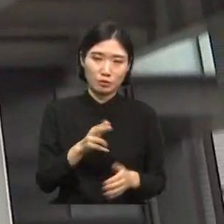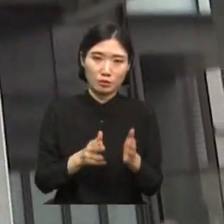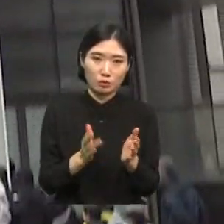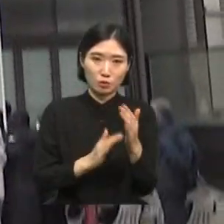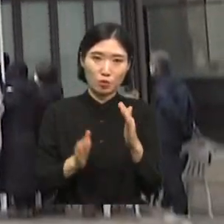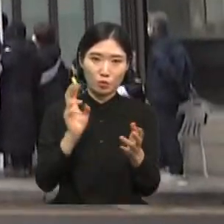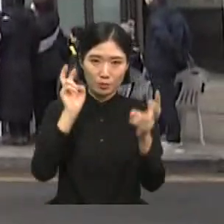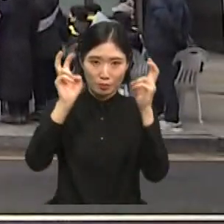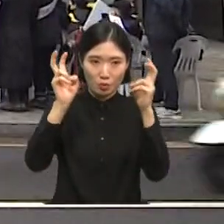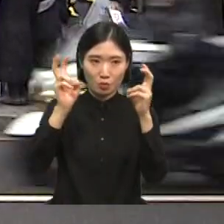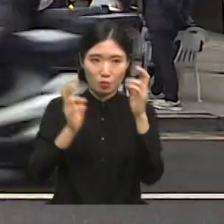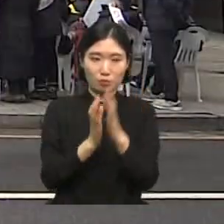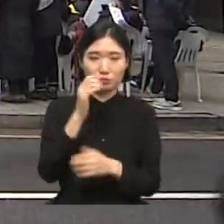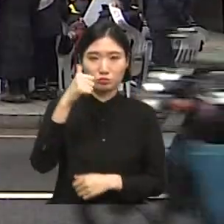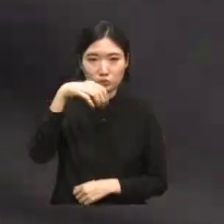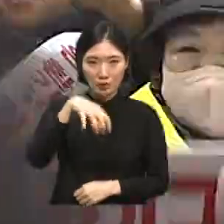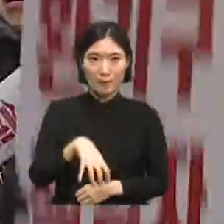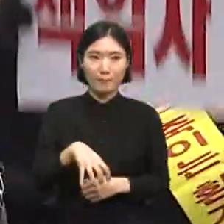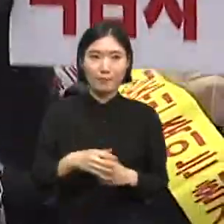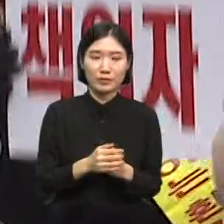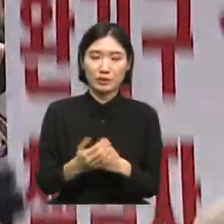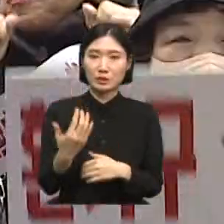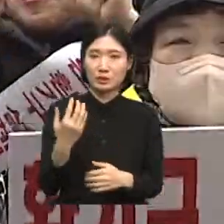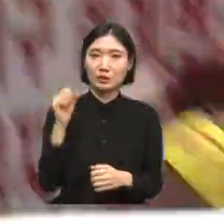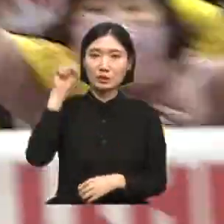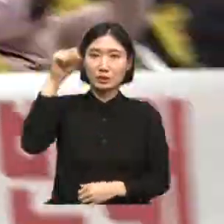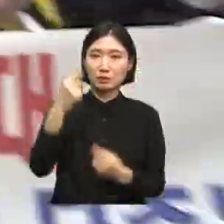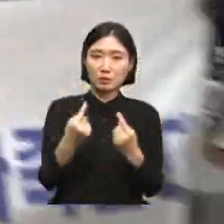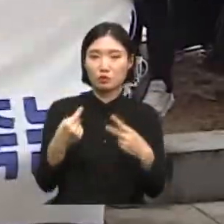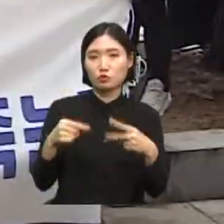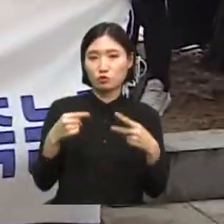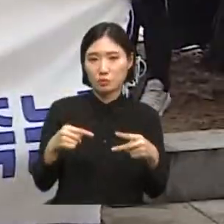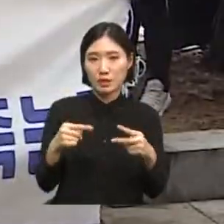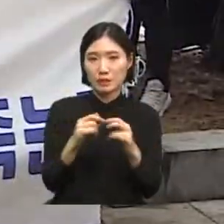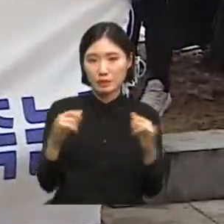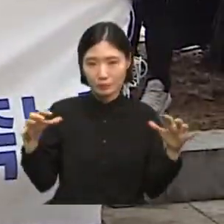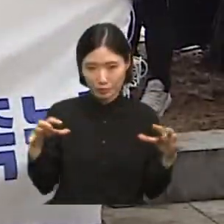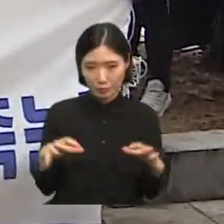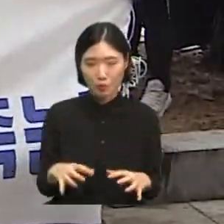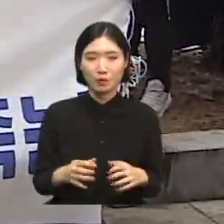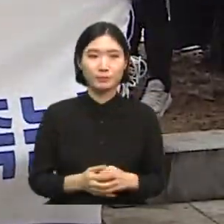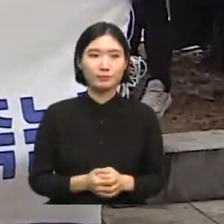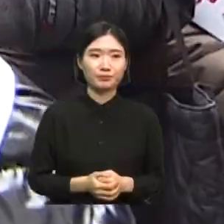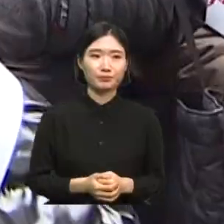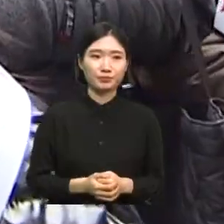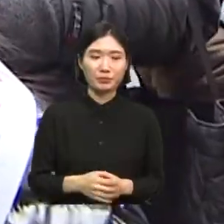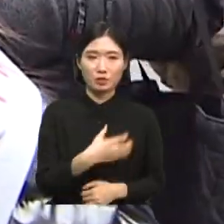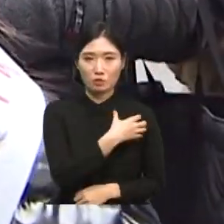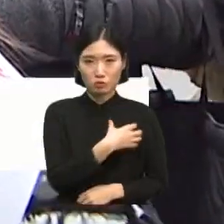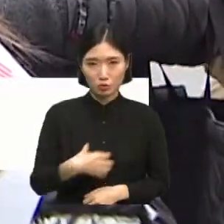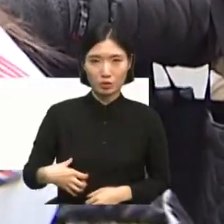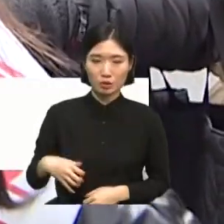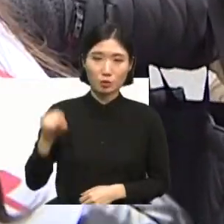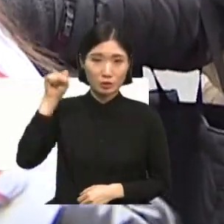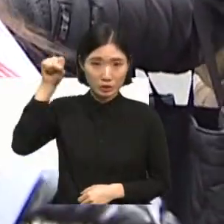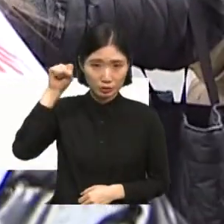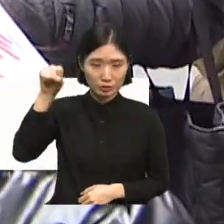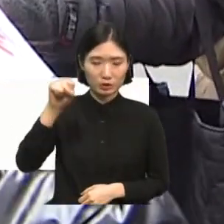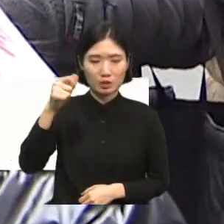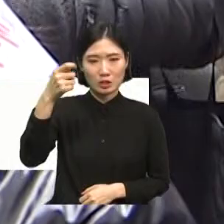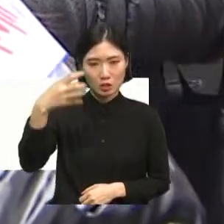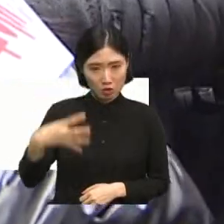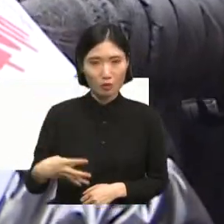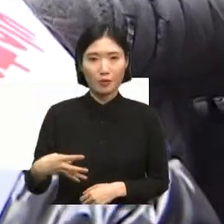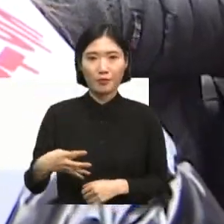본부 앞입니다. 지난 시위보다 두 배 많은 주민들이 모였습니다. 그래서 저희가 구청에서도 했고 여러